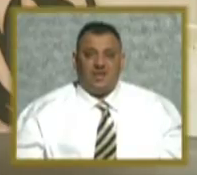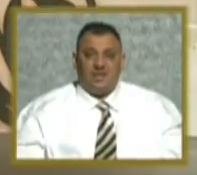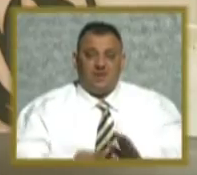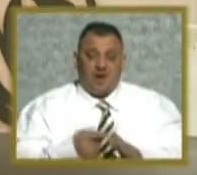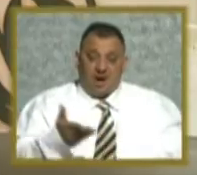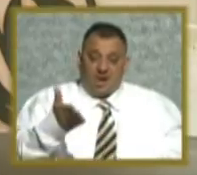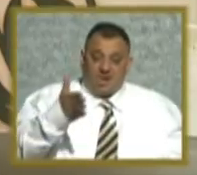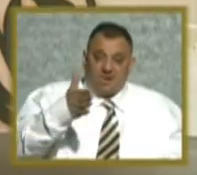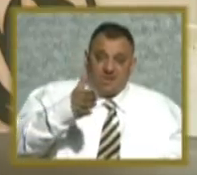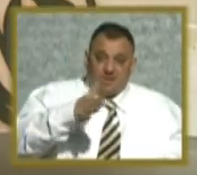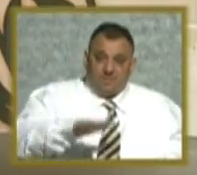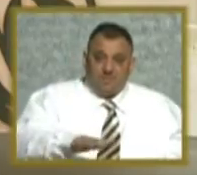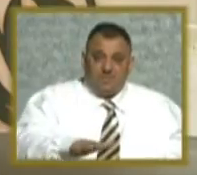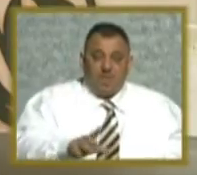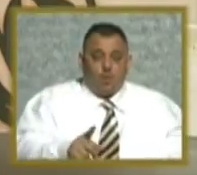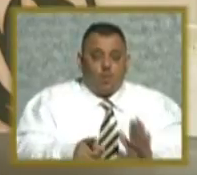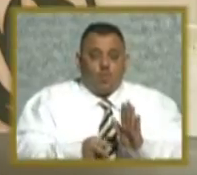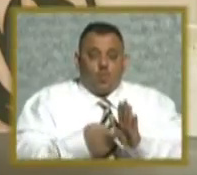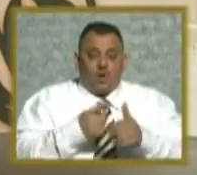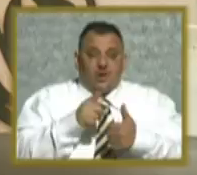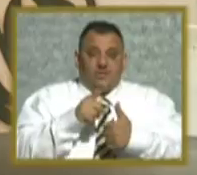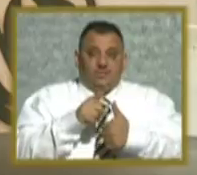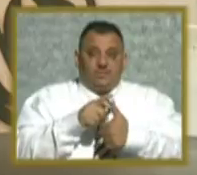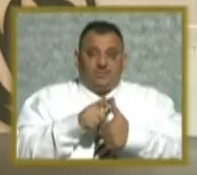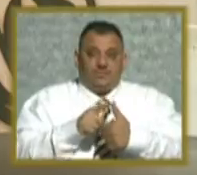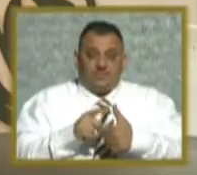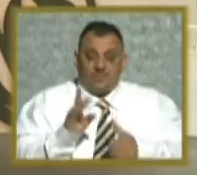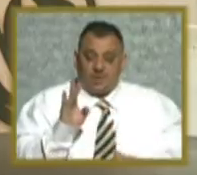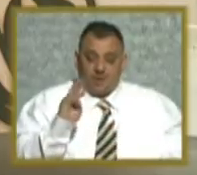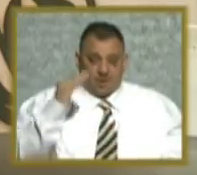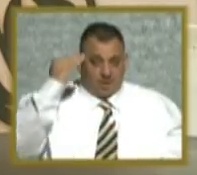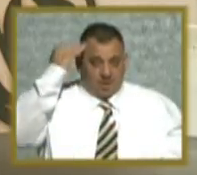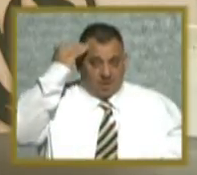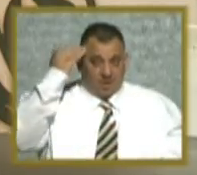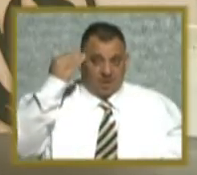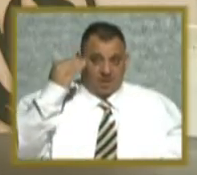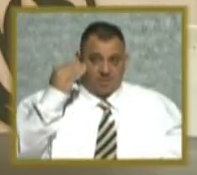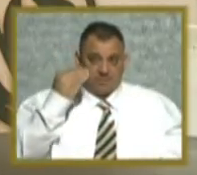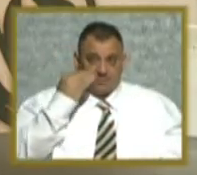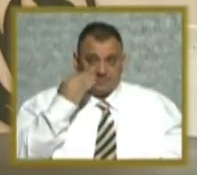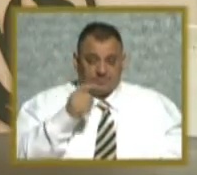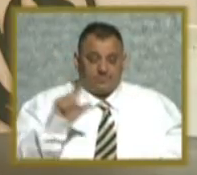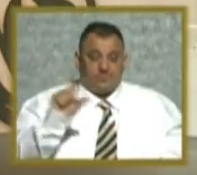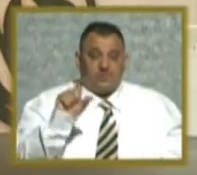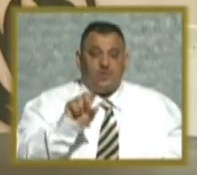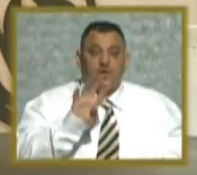الحداد على الميت، أولا بالنسبة للزوجة تحاد على الميت